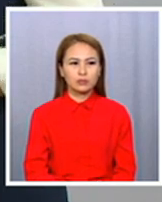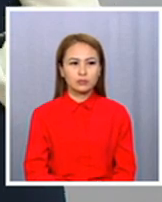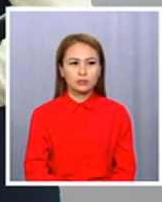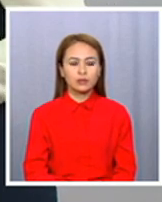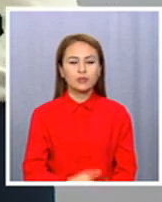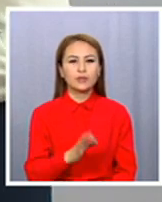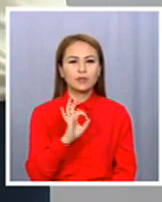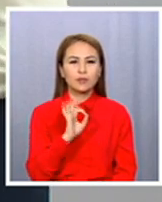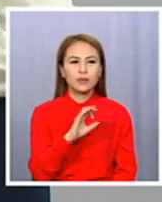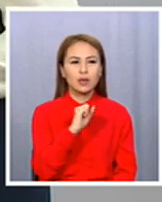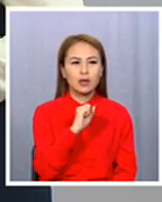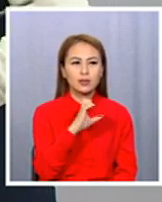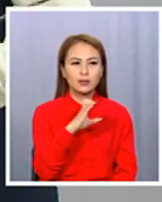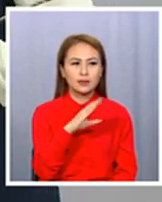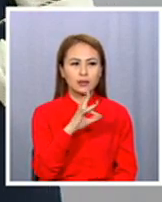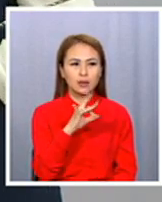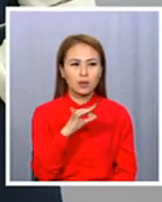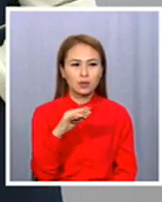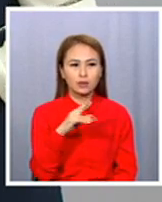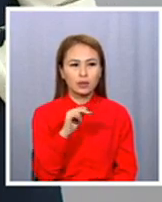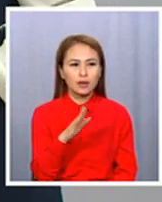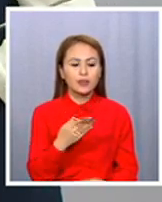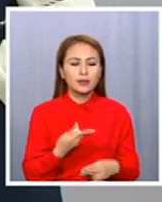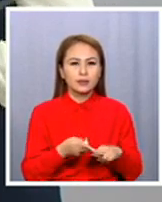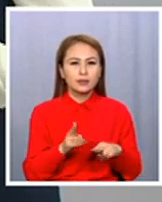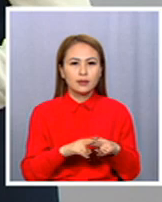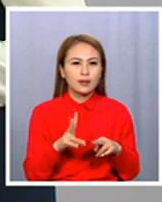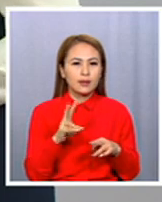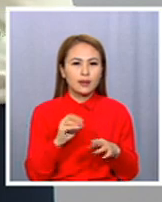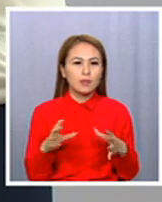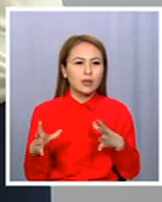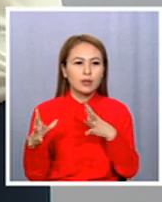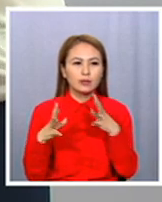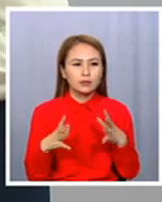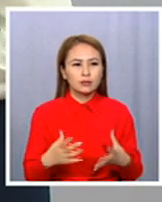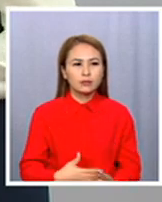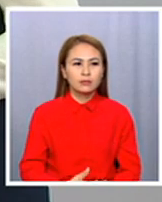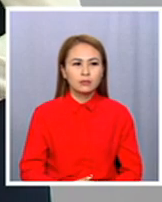Верно, астероид, так как это не планета.